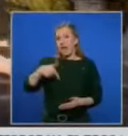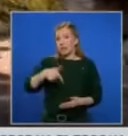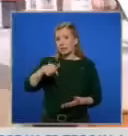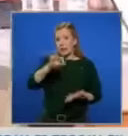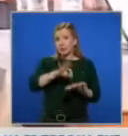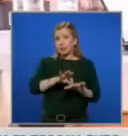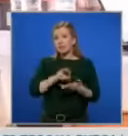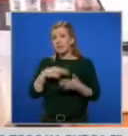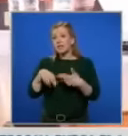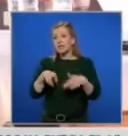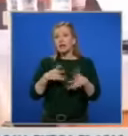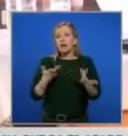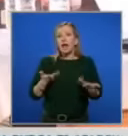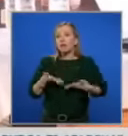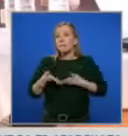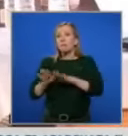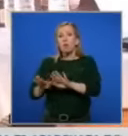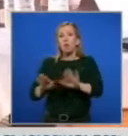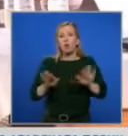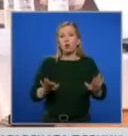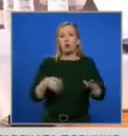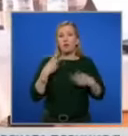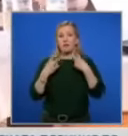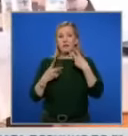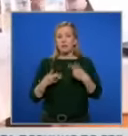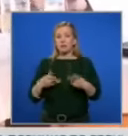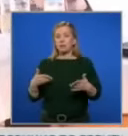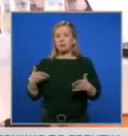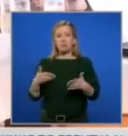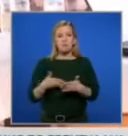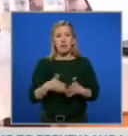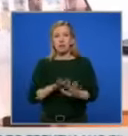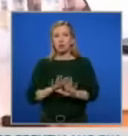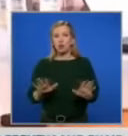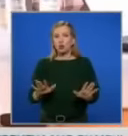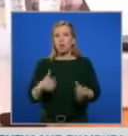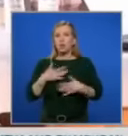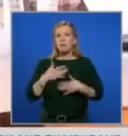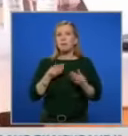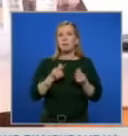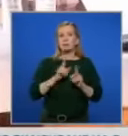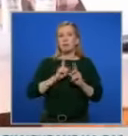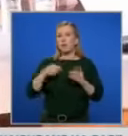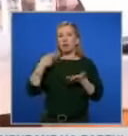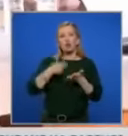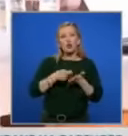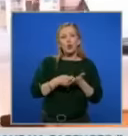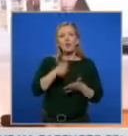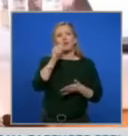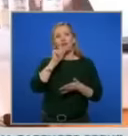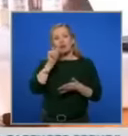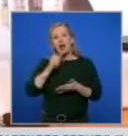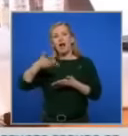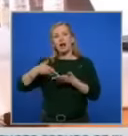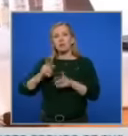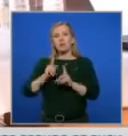помогне. Картината, която виждаме, е пълна безизходица. Имате пари, но не може да си купите вода и хляб, не може да